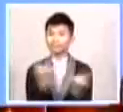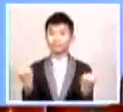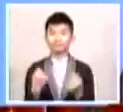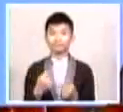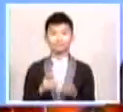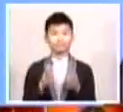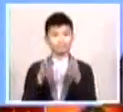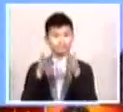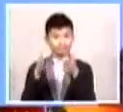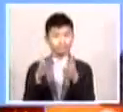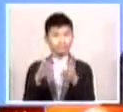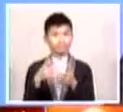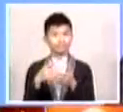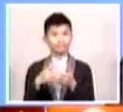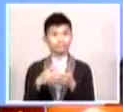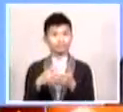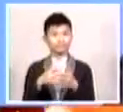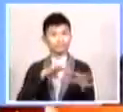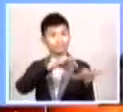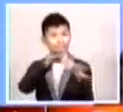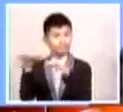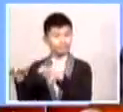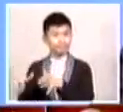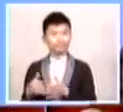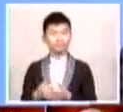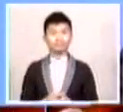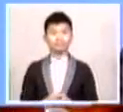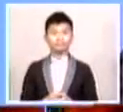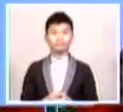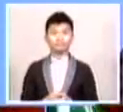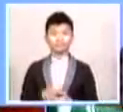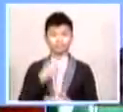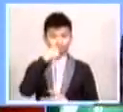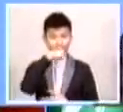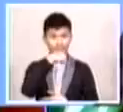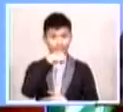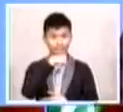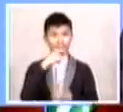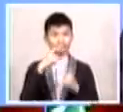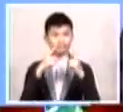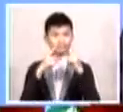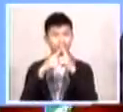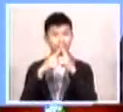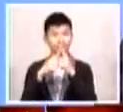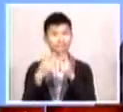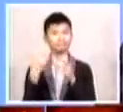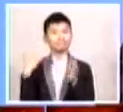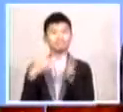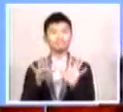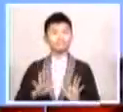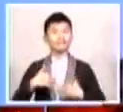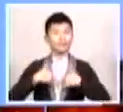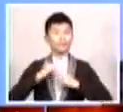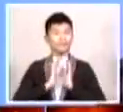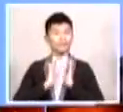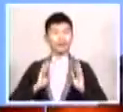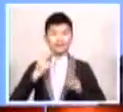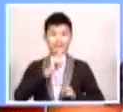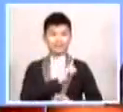面向四洋，走向世界，台湾人从来就是最乐观、最有自